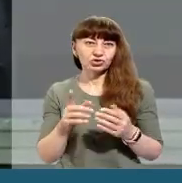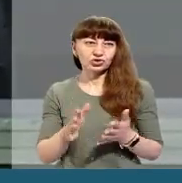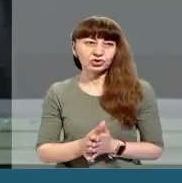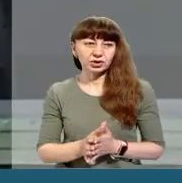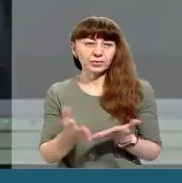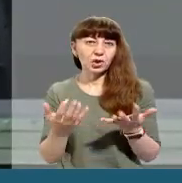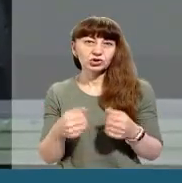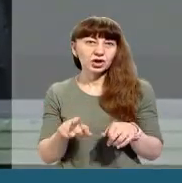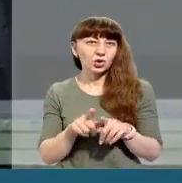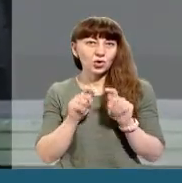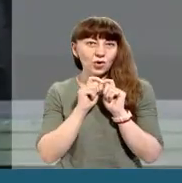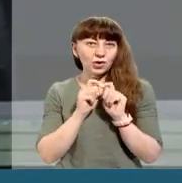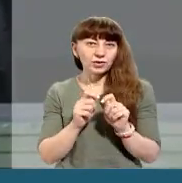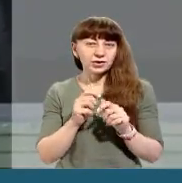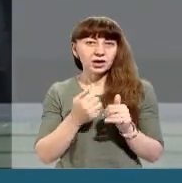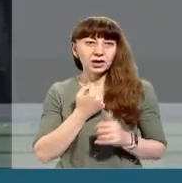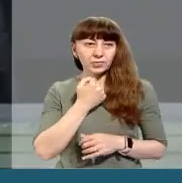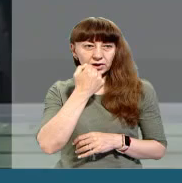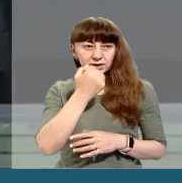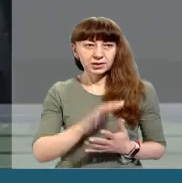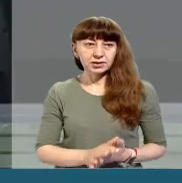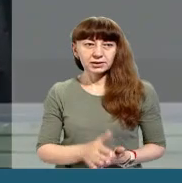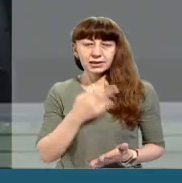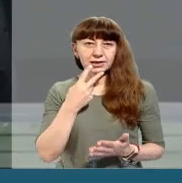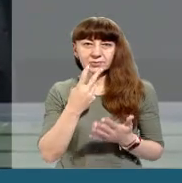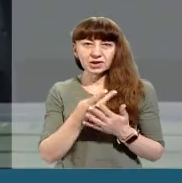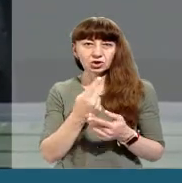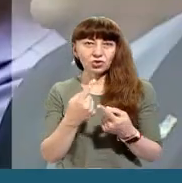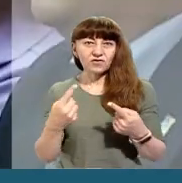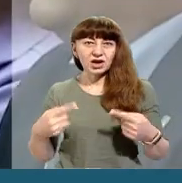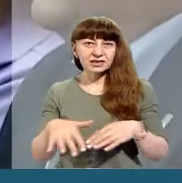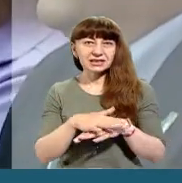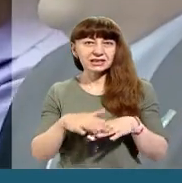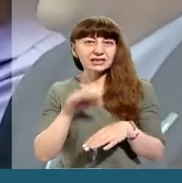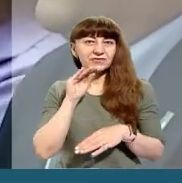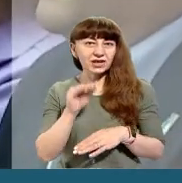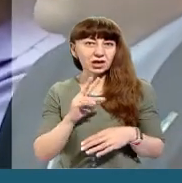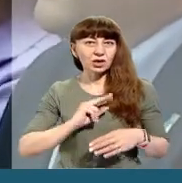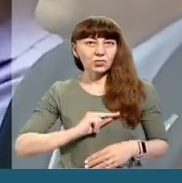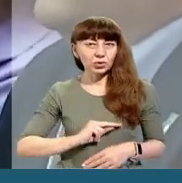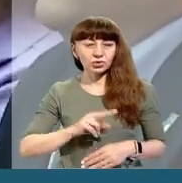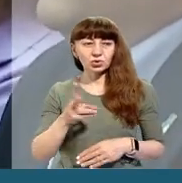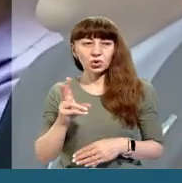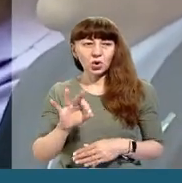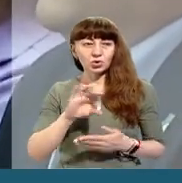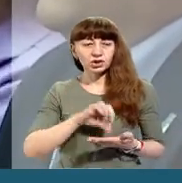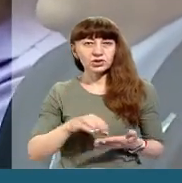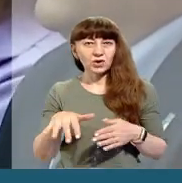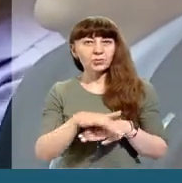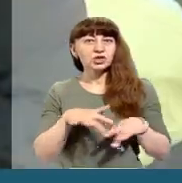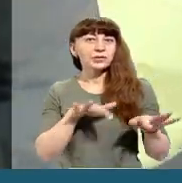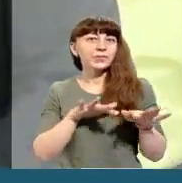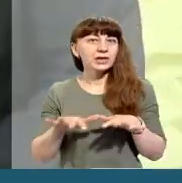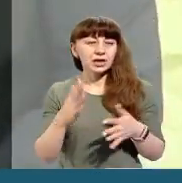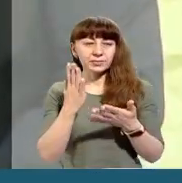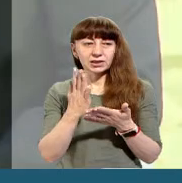салада жүрсе де, қоғамдық шараларға атсалысып жүрген азаматтардың діттегені бір. Егемендігіміз бен тәуелсіздігімізді қорғау, патриотизмді